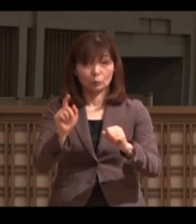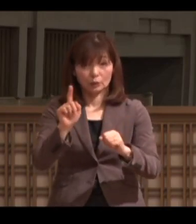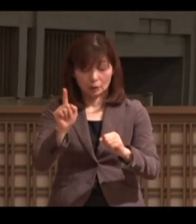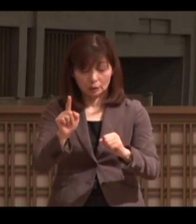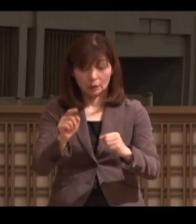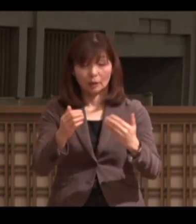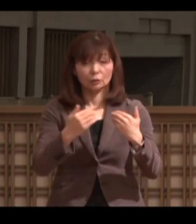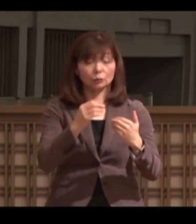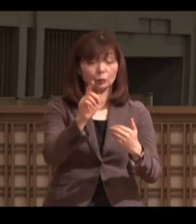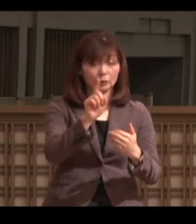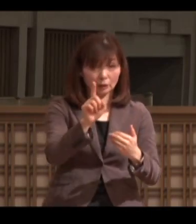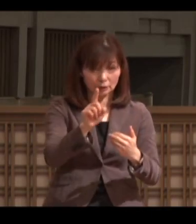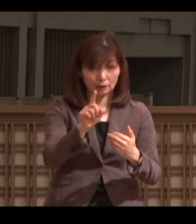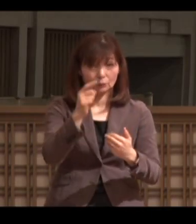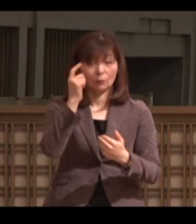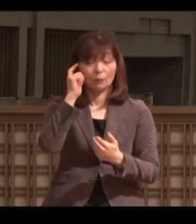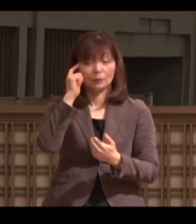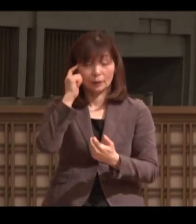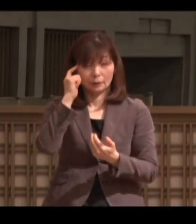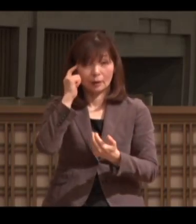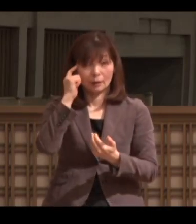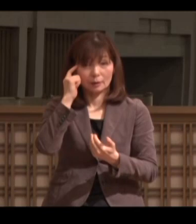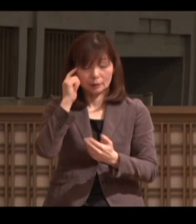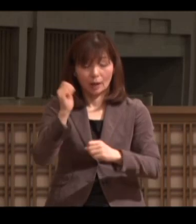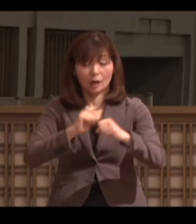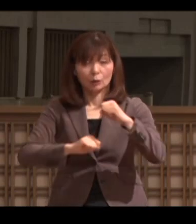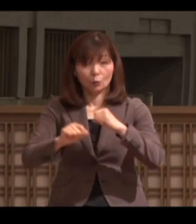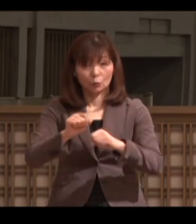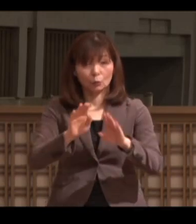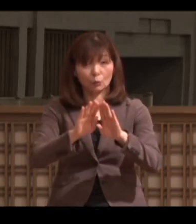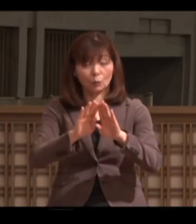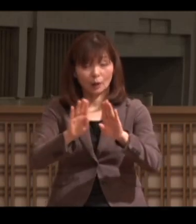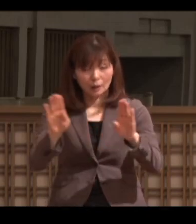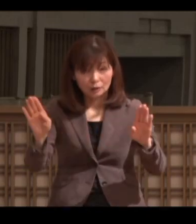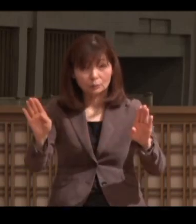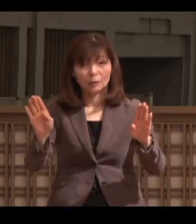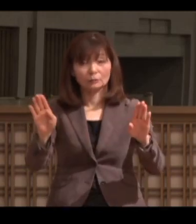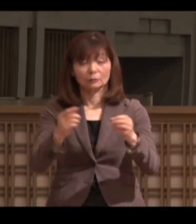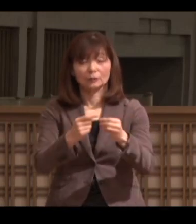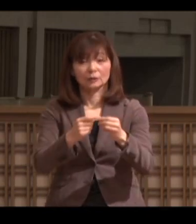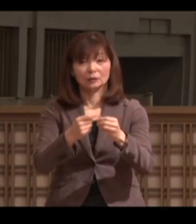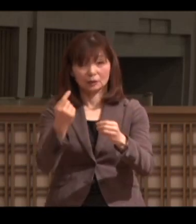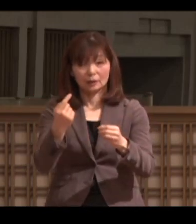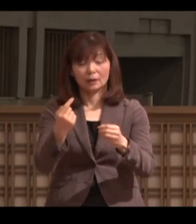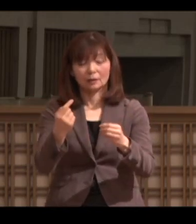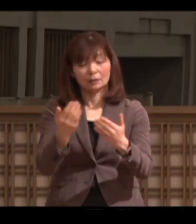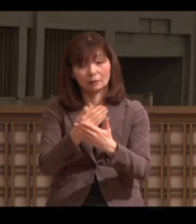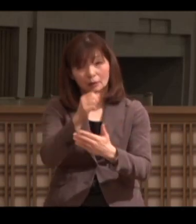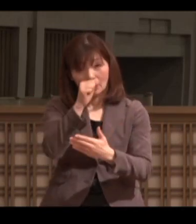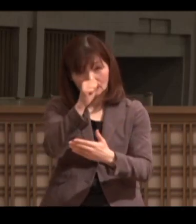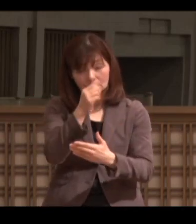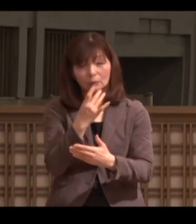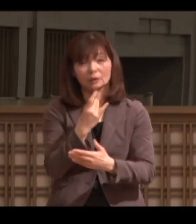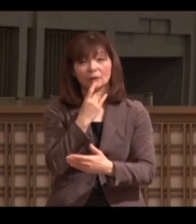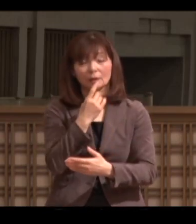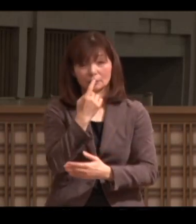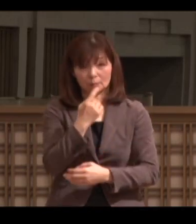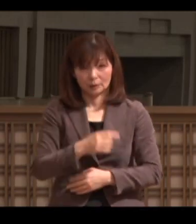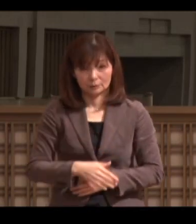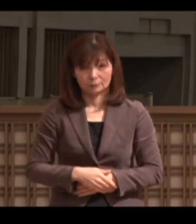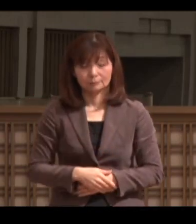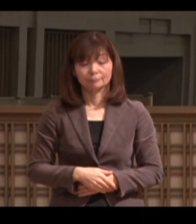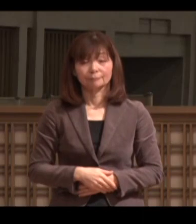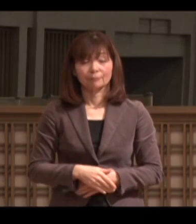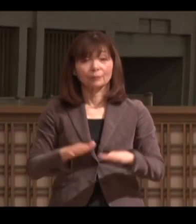かといったことを考えてですね行動を起こしていただくきっかけになることを期待しているとこでありますわりに